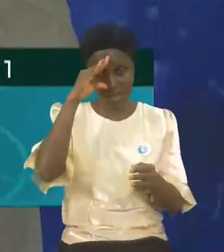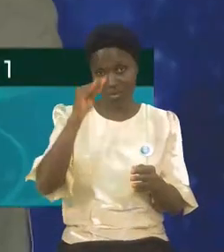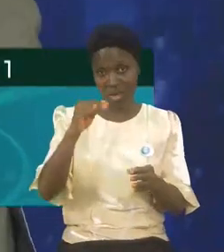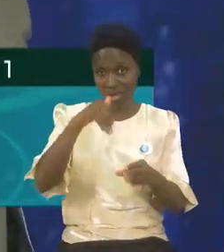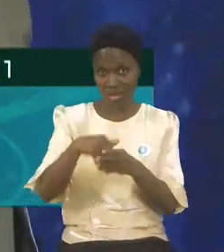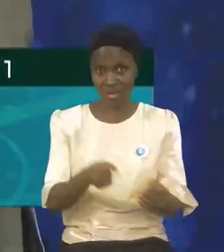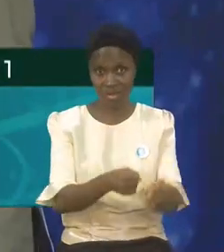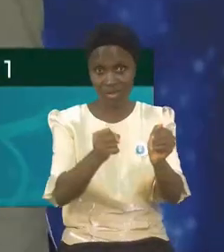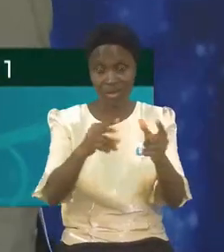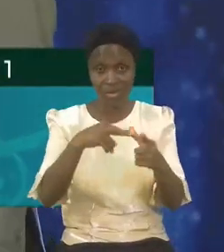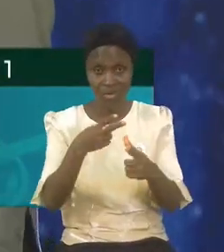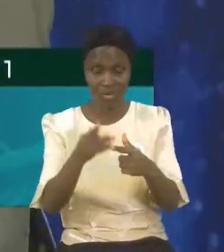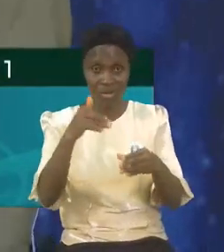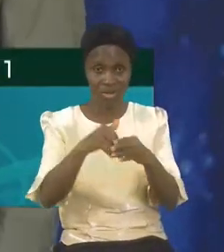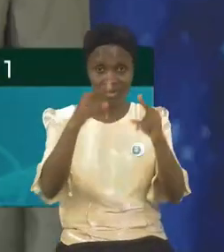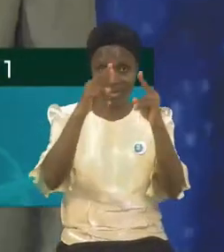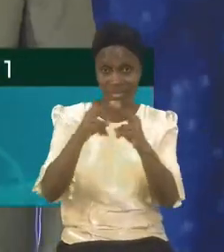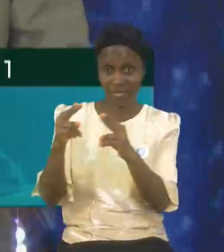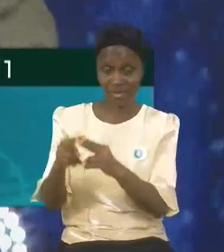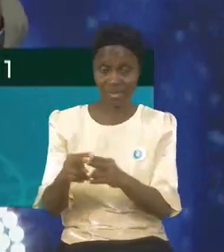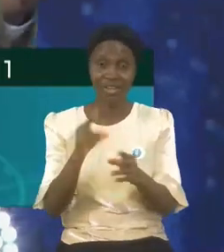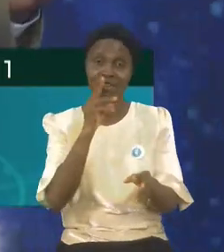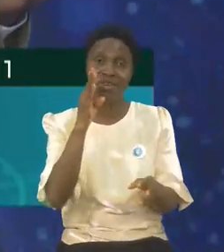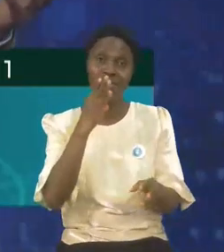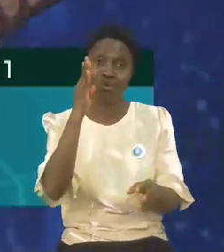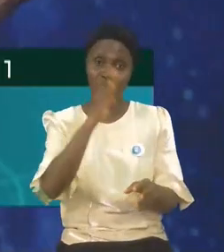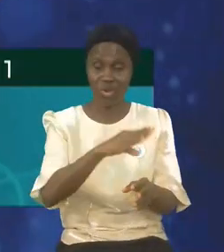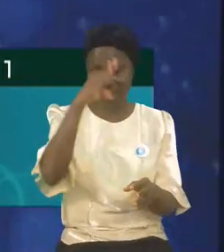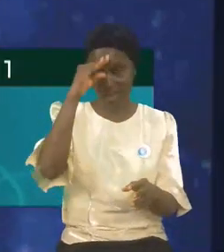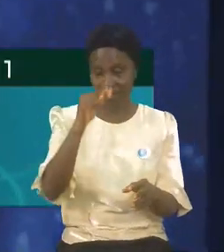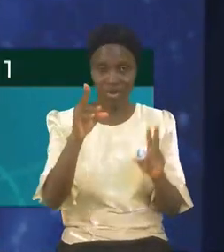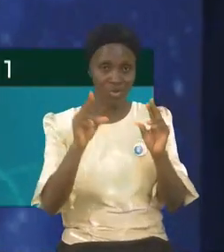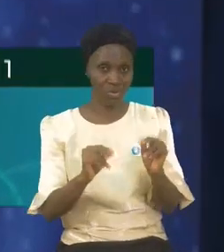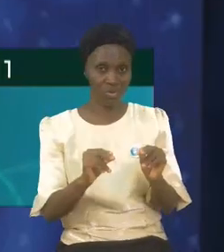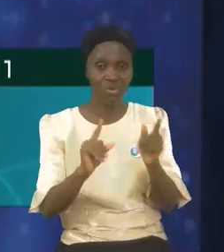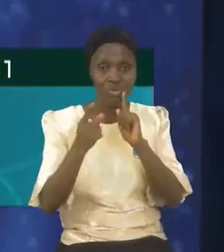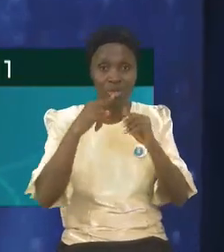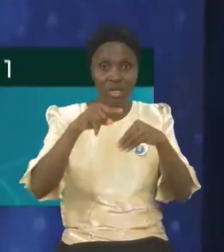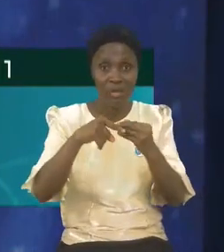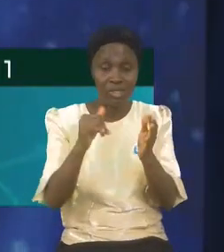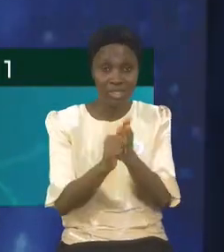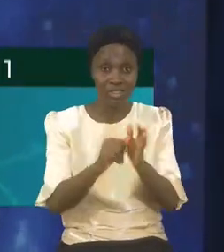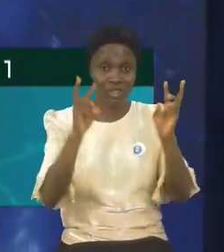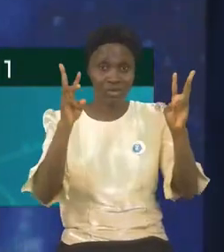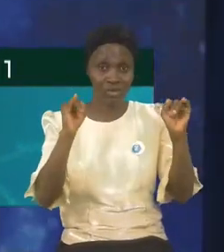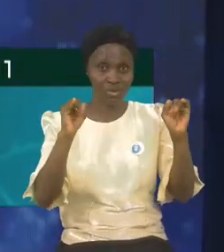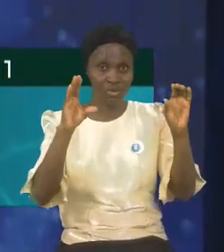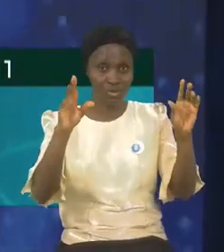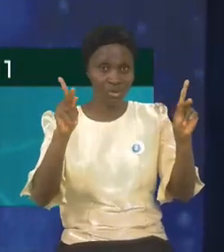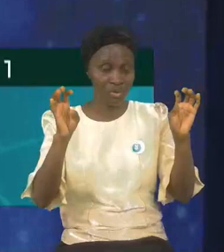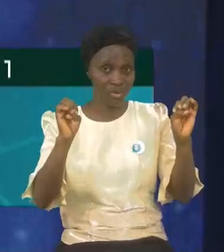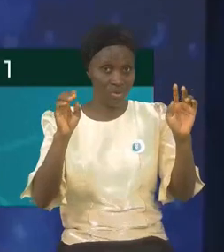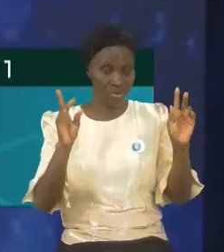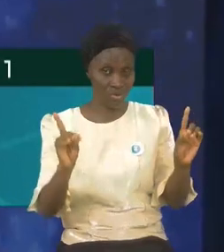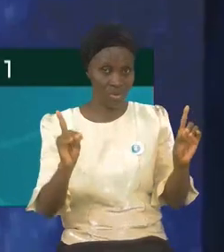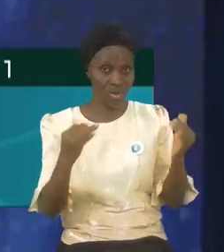Et alors paraîtra l'impie. Cela ne parle pas de toi que tu es impie, l'impie au village, l'impie dans la rue, l'impie quelque part